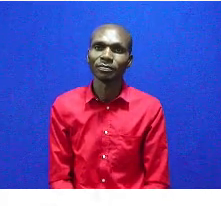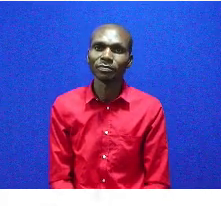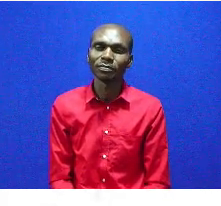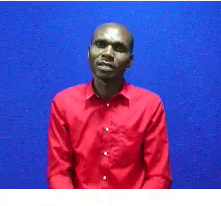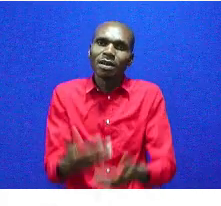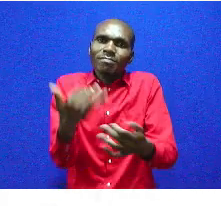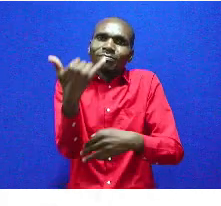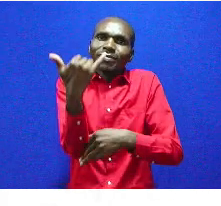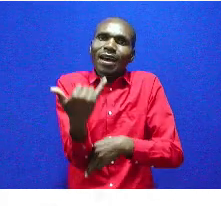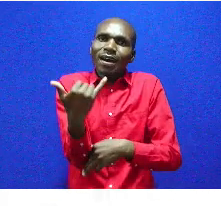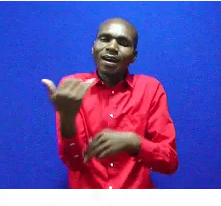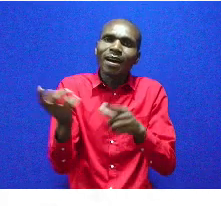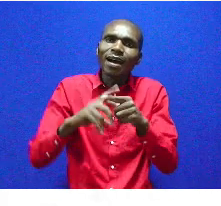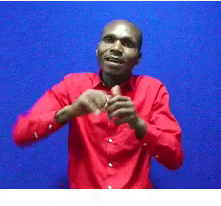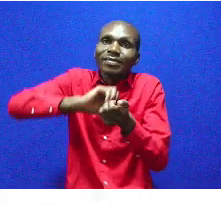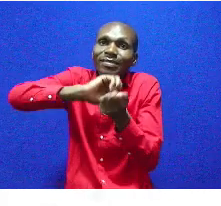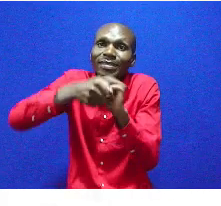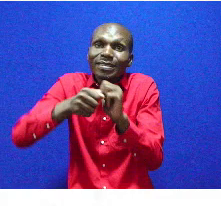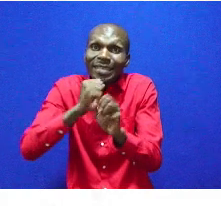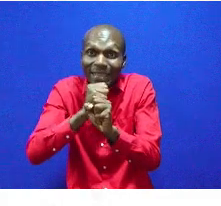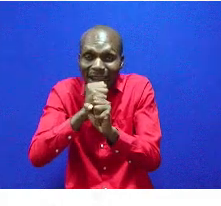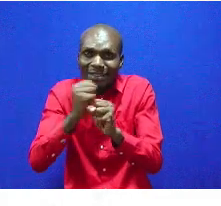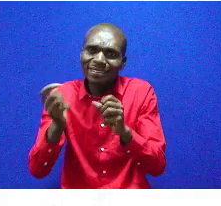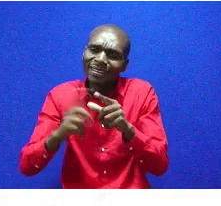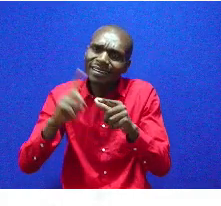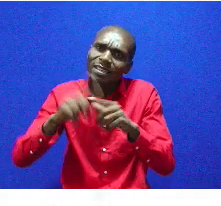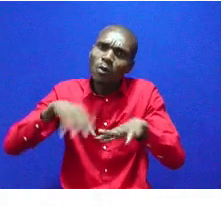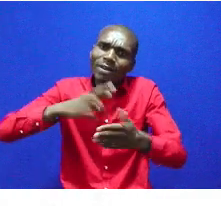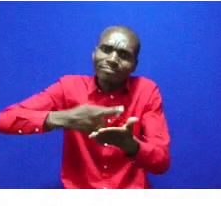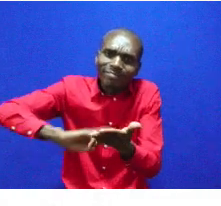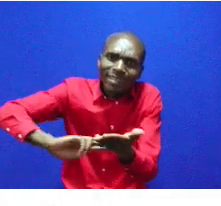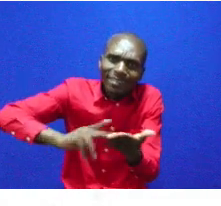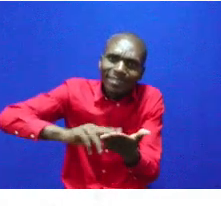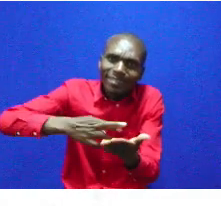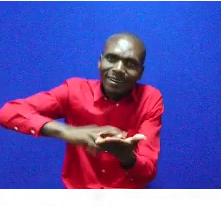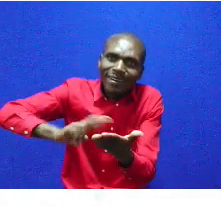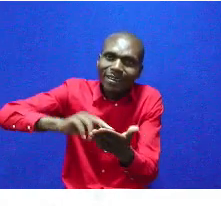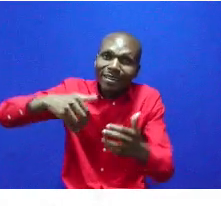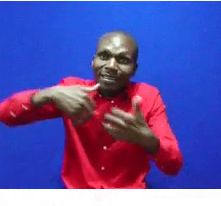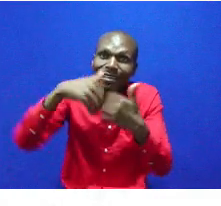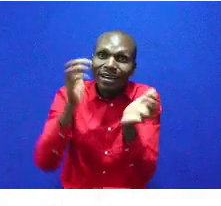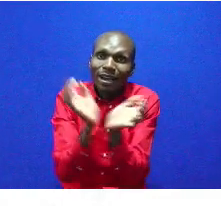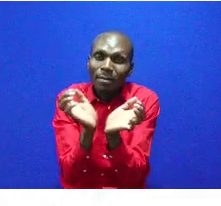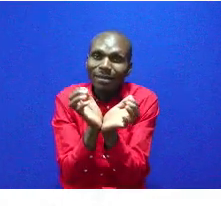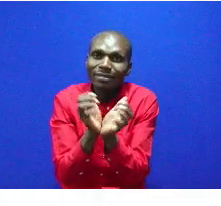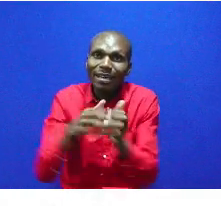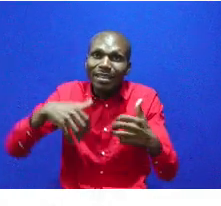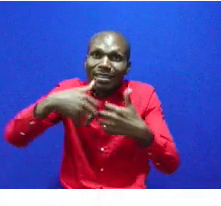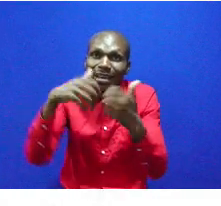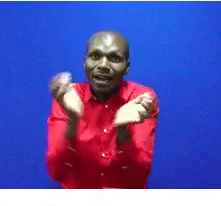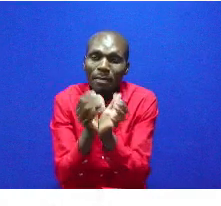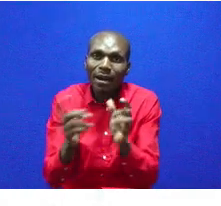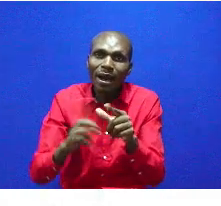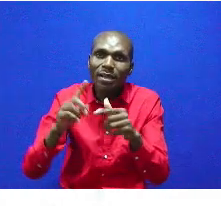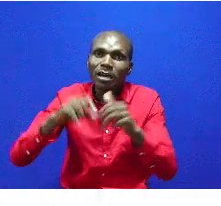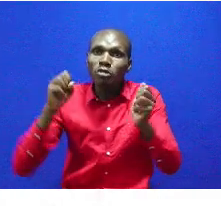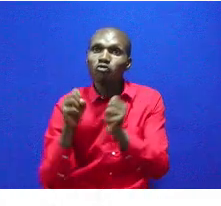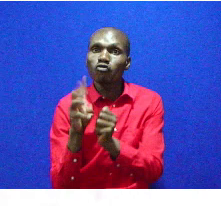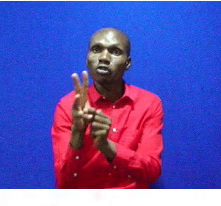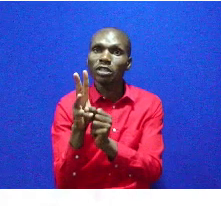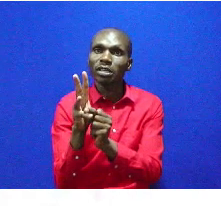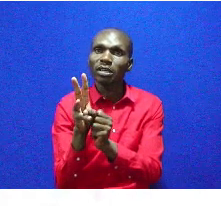Sasa katika hii mabadiliko tumesajili kampuni ama shirika 14,